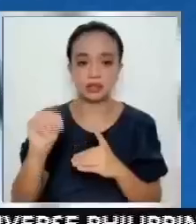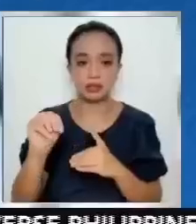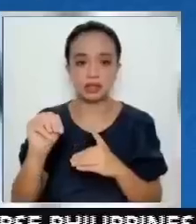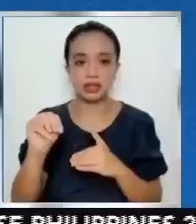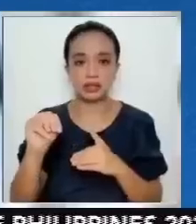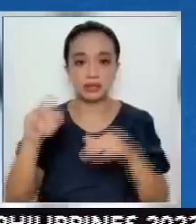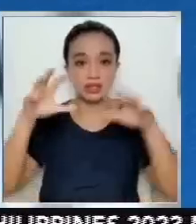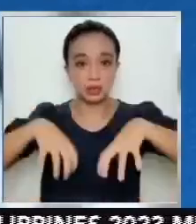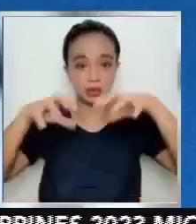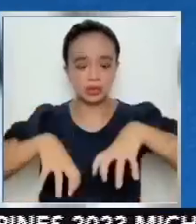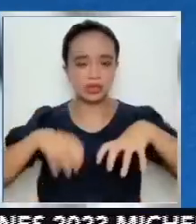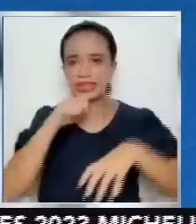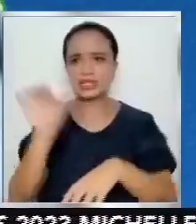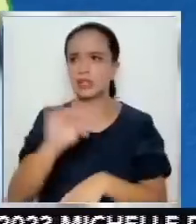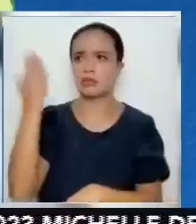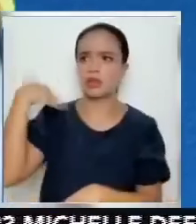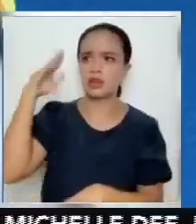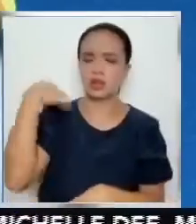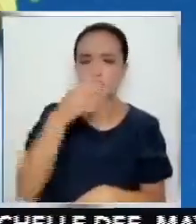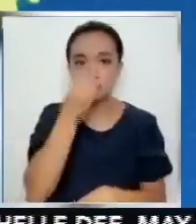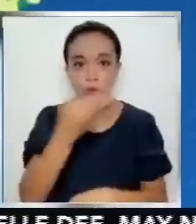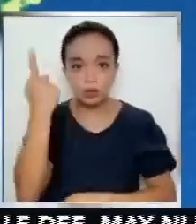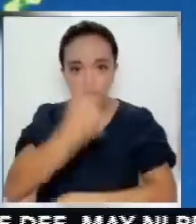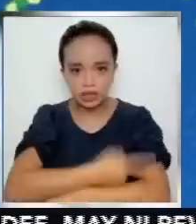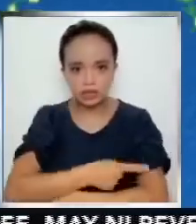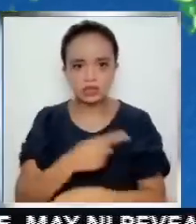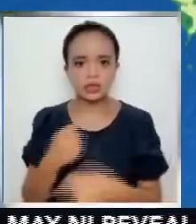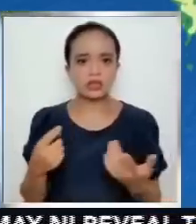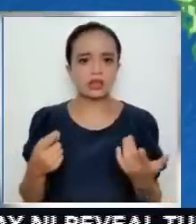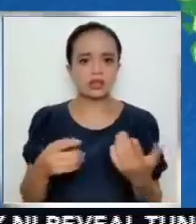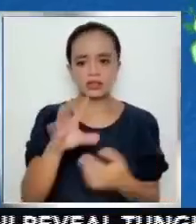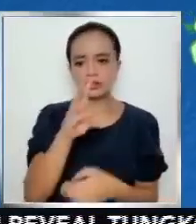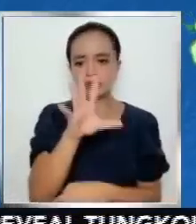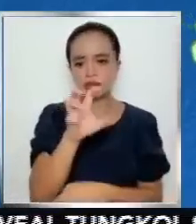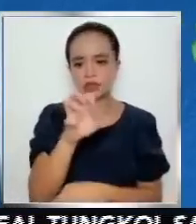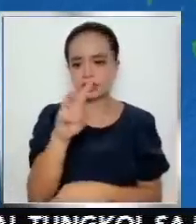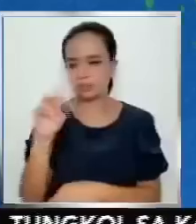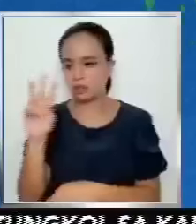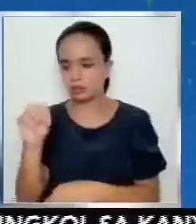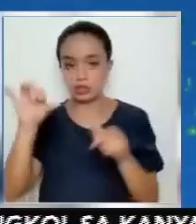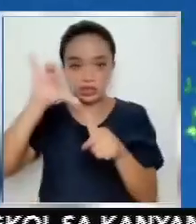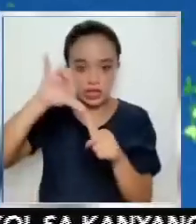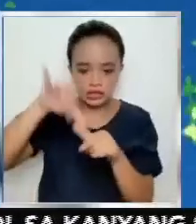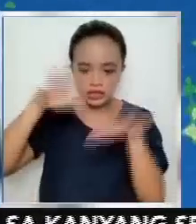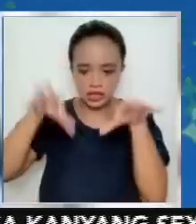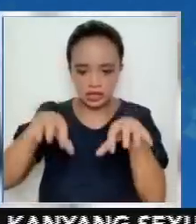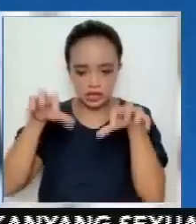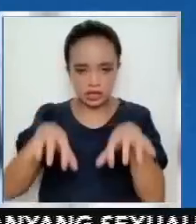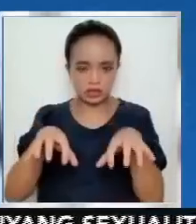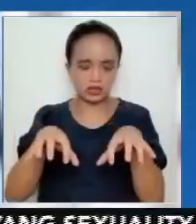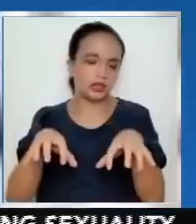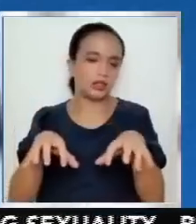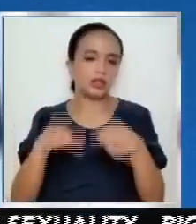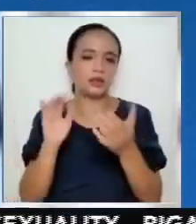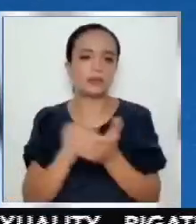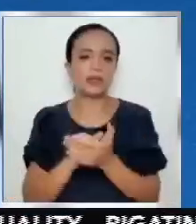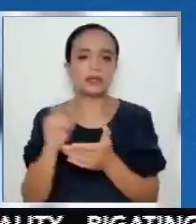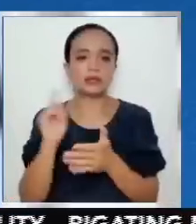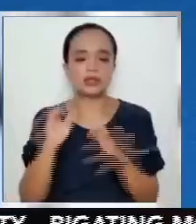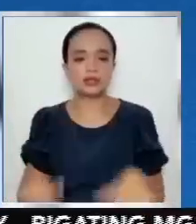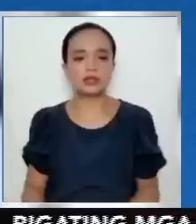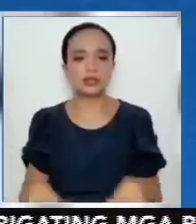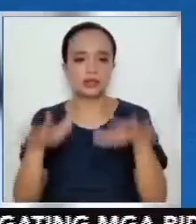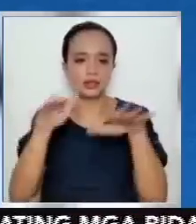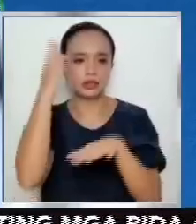na ilang araw pa lamang ay humigit kumulang ng 500 millimeter ang naidulot at nagdulot ng mga pagbaha dito sa Metro Manila. So